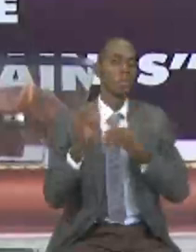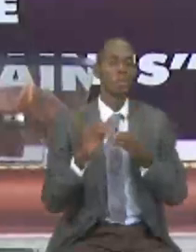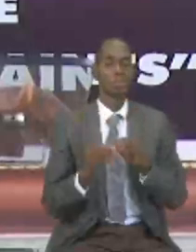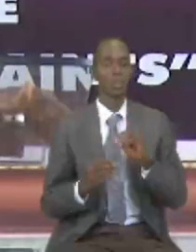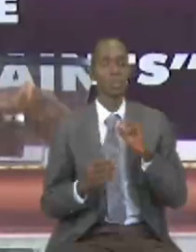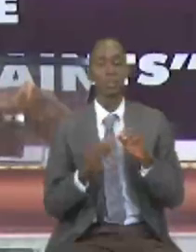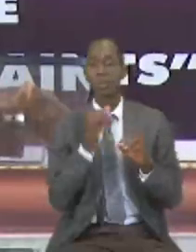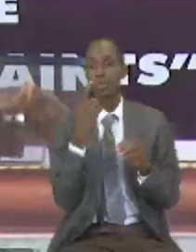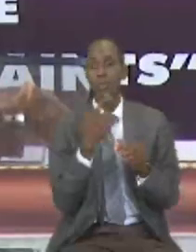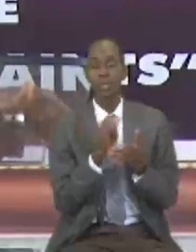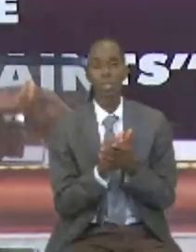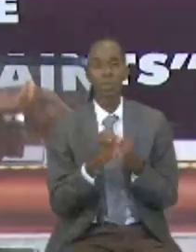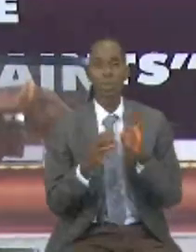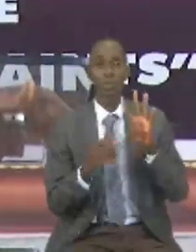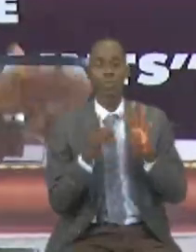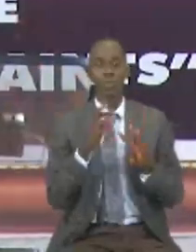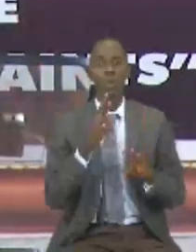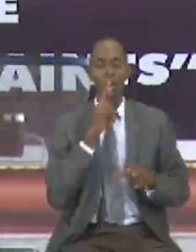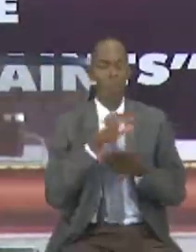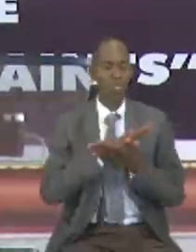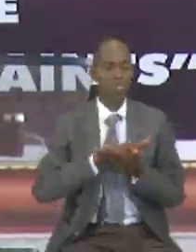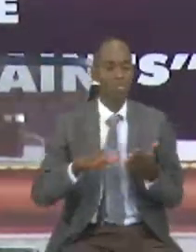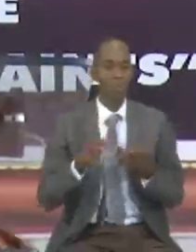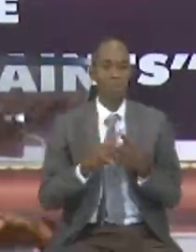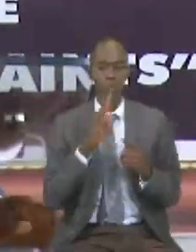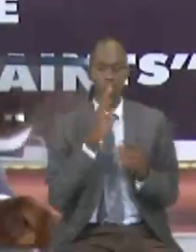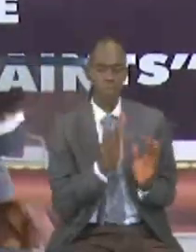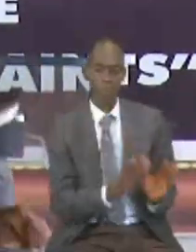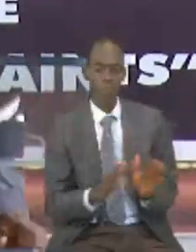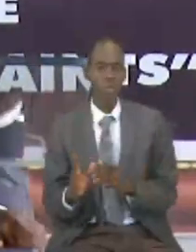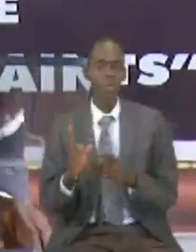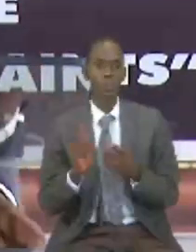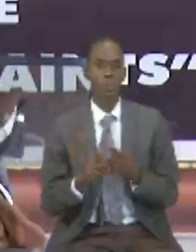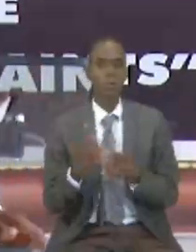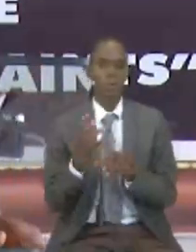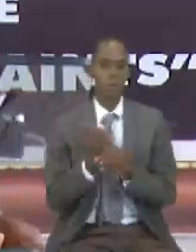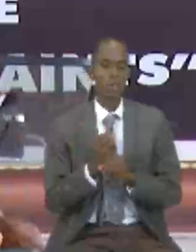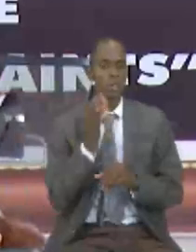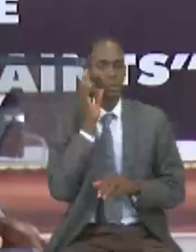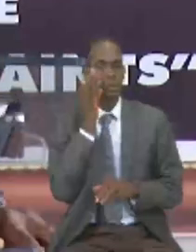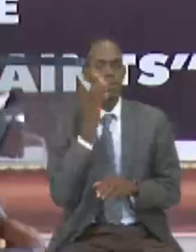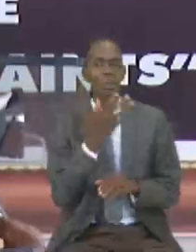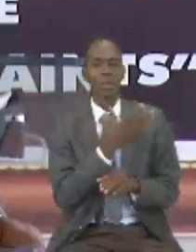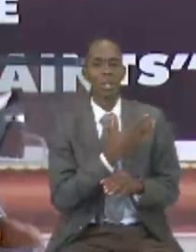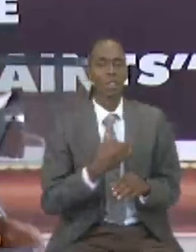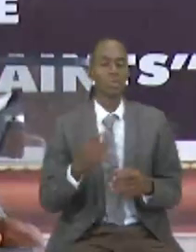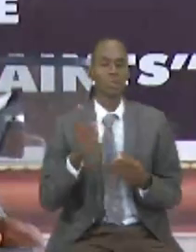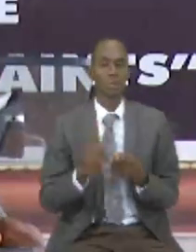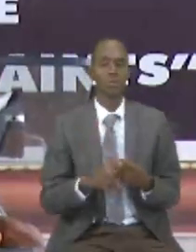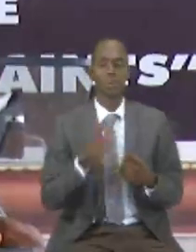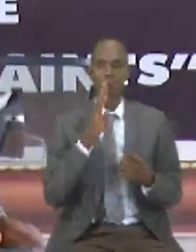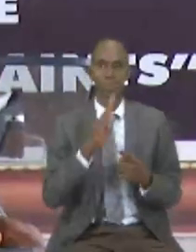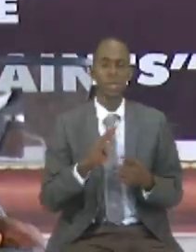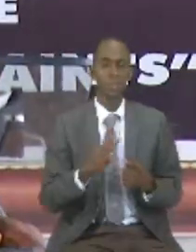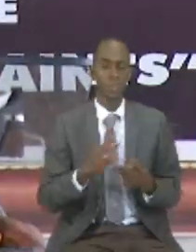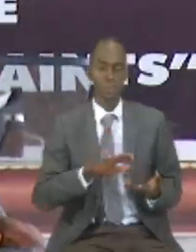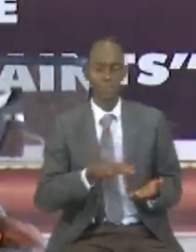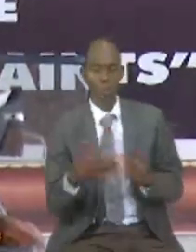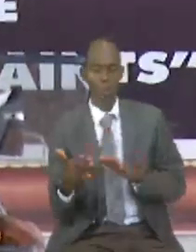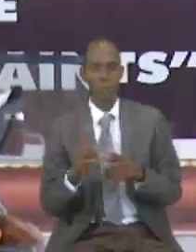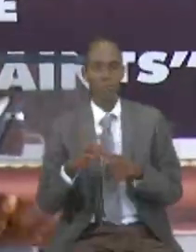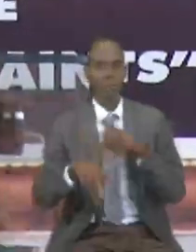seulement ça, tu es purifié pour être préparé à porter de fruits. Tu es mort au monde et tu es vivant à